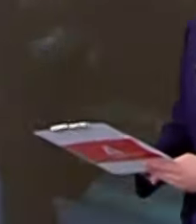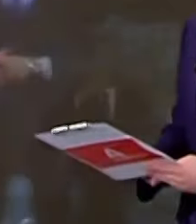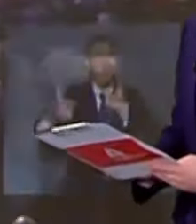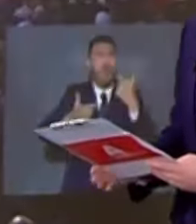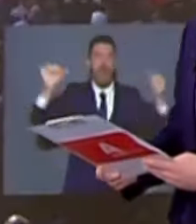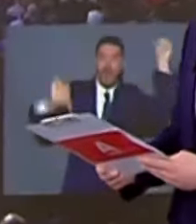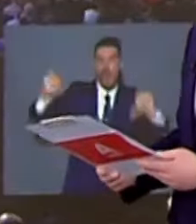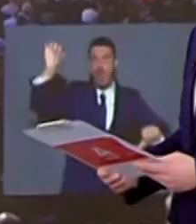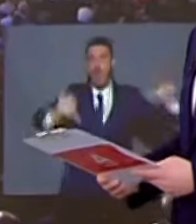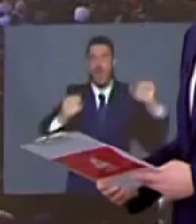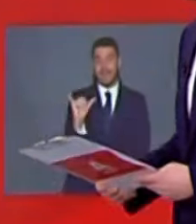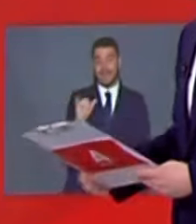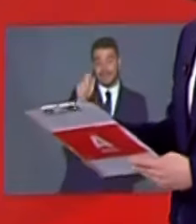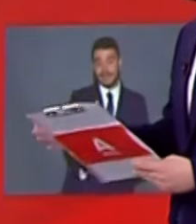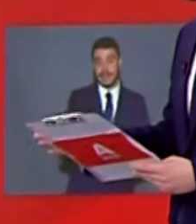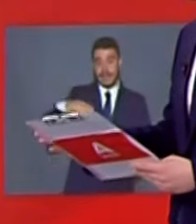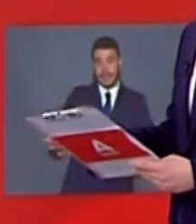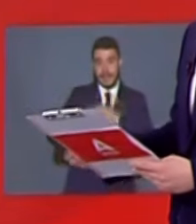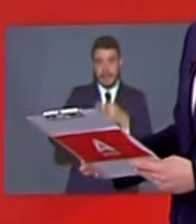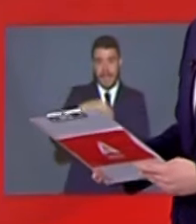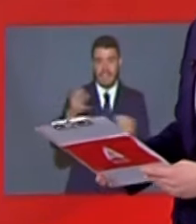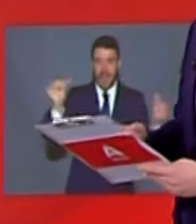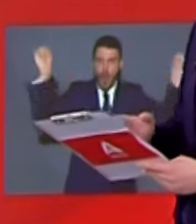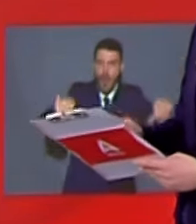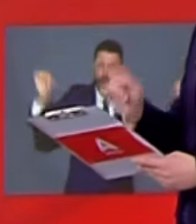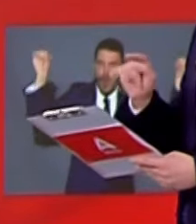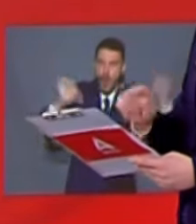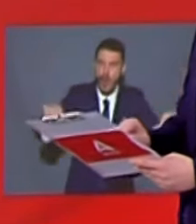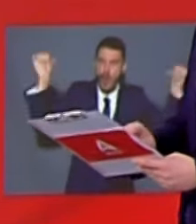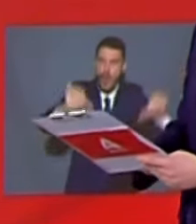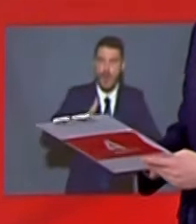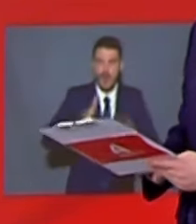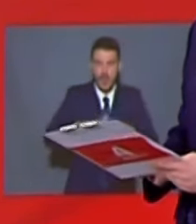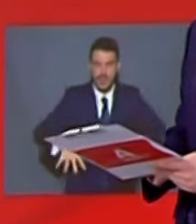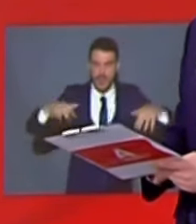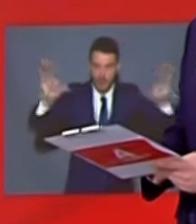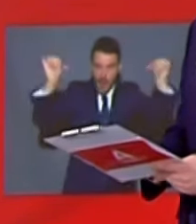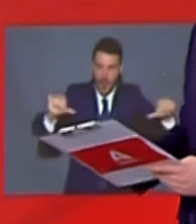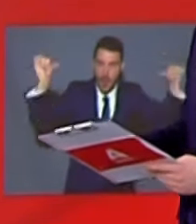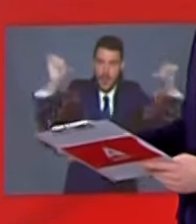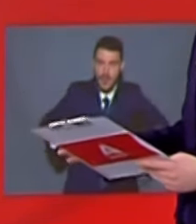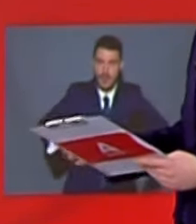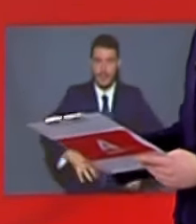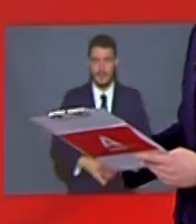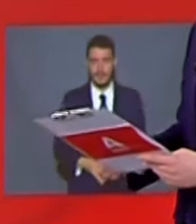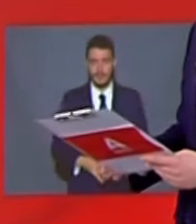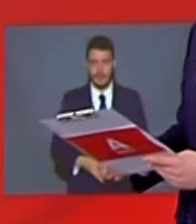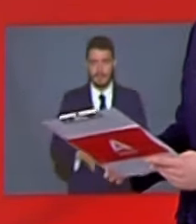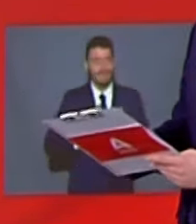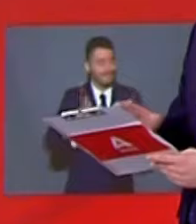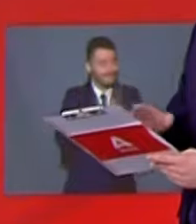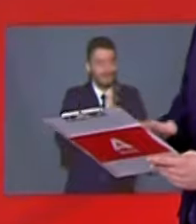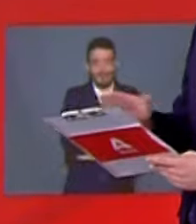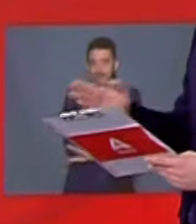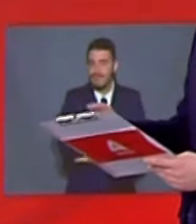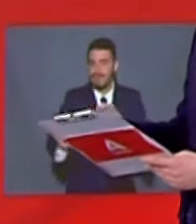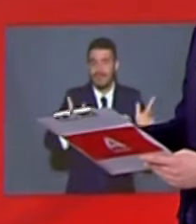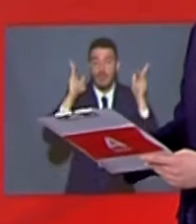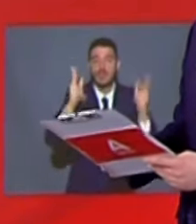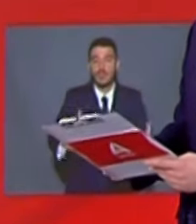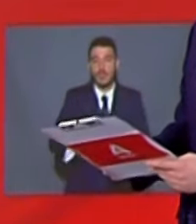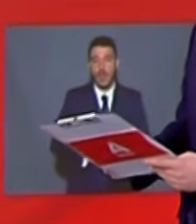με δημοσιογράφους, είπε ότι το συνέδριο υποστήριξε από την πλευρά της ότι το συνέδριο καταψήφισε την πρόταση του Στέφανου Κασελάκη επί της ουσίας. Είπε